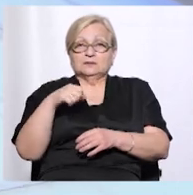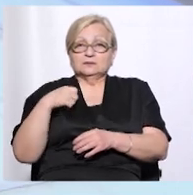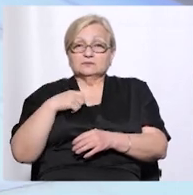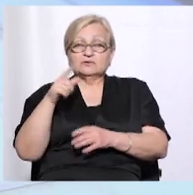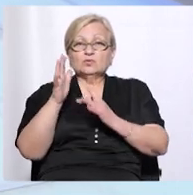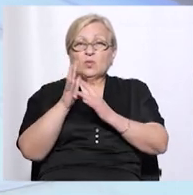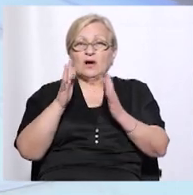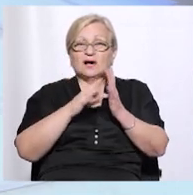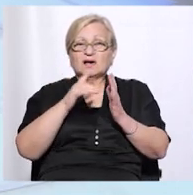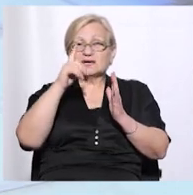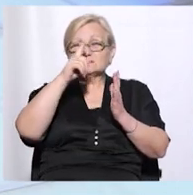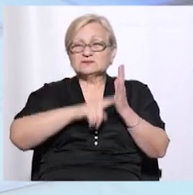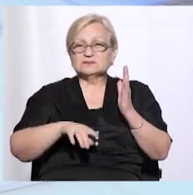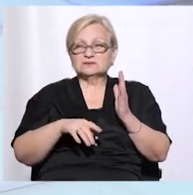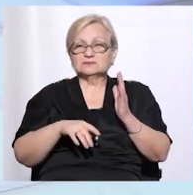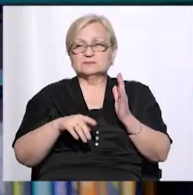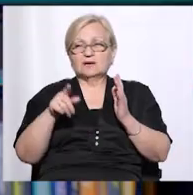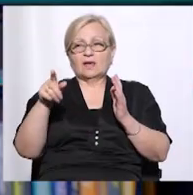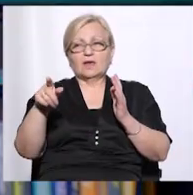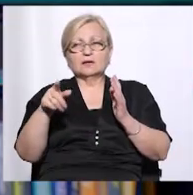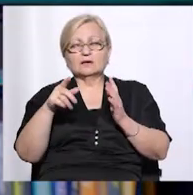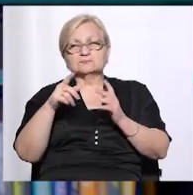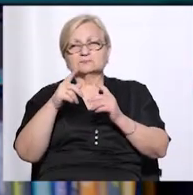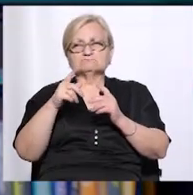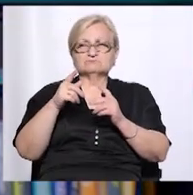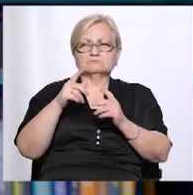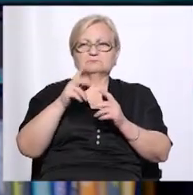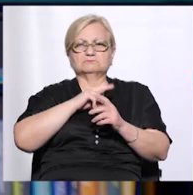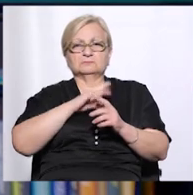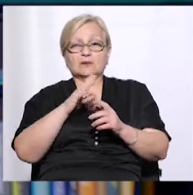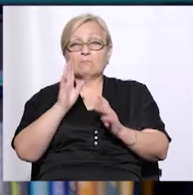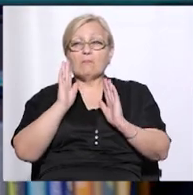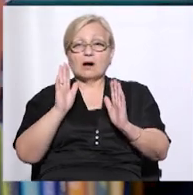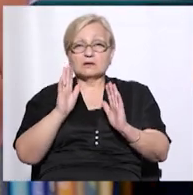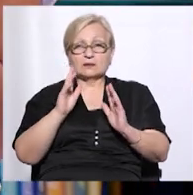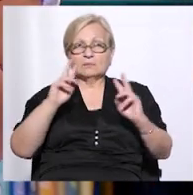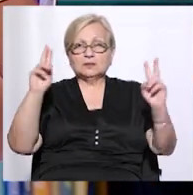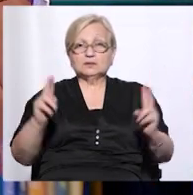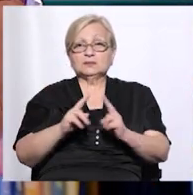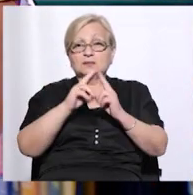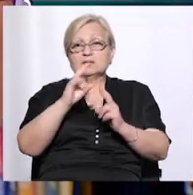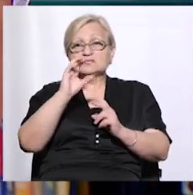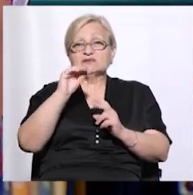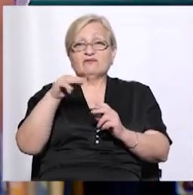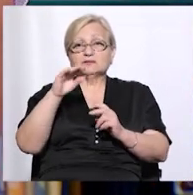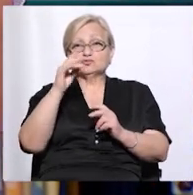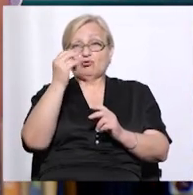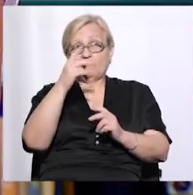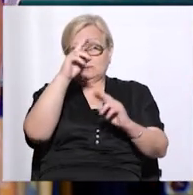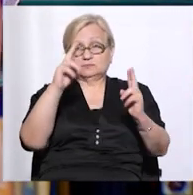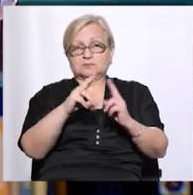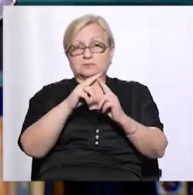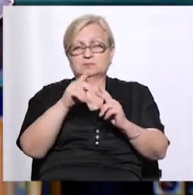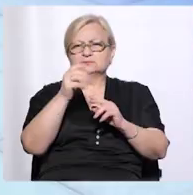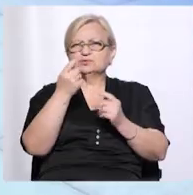ხო, ქრისტიანობის. თუმცა ვერც იმას იტყვი, რომ ურჯულო მეფეა, მაგრამ სვეტიცხოვლის აგება, რომელიც სხვათაშორის ძალიან